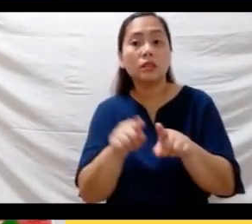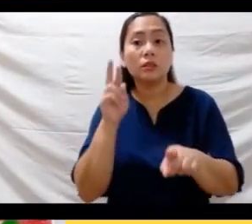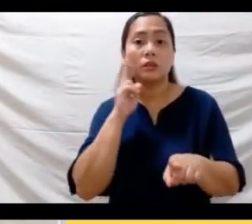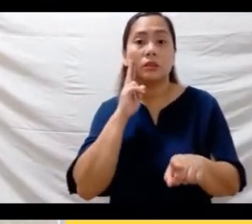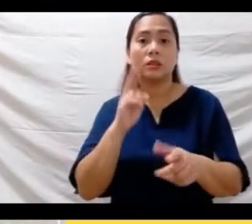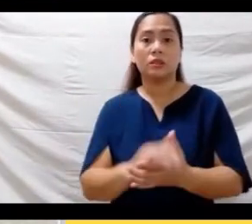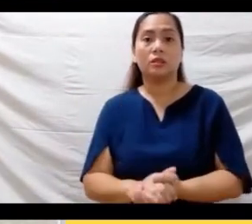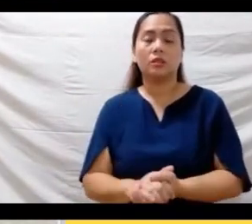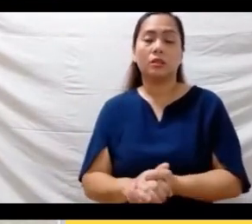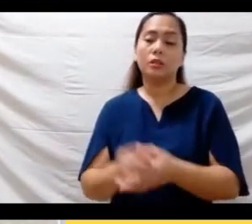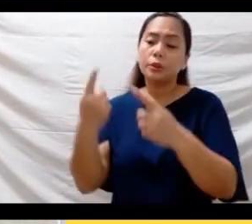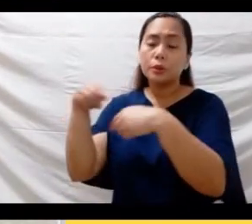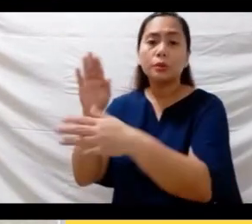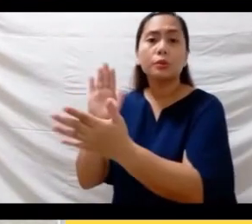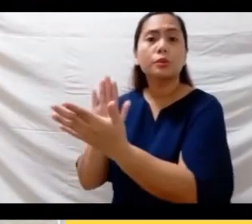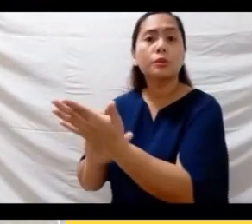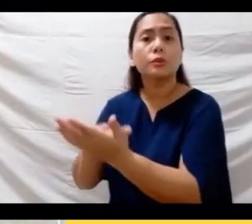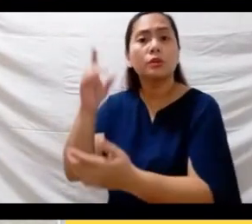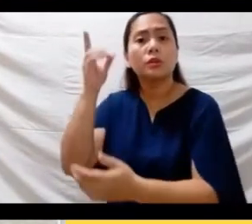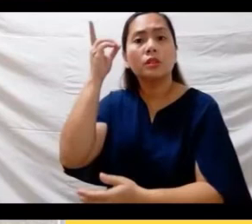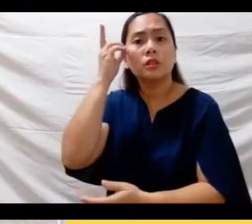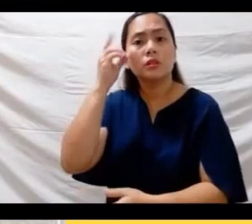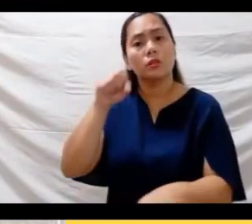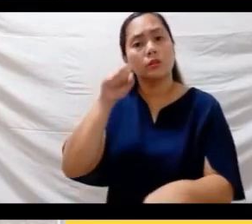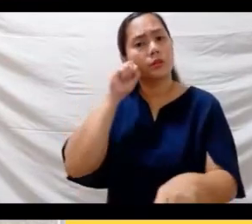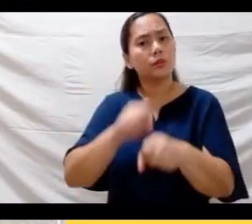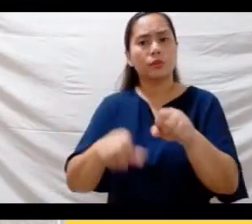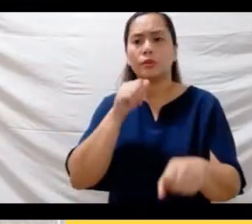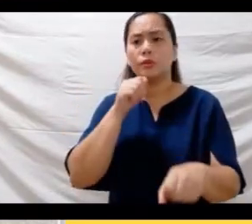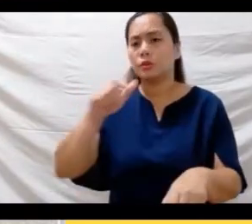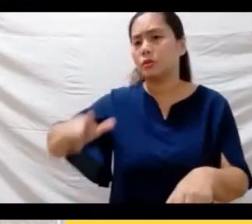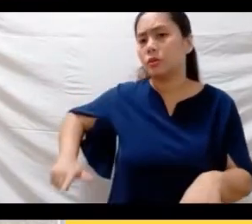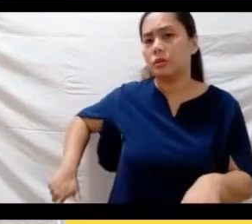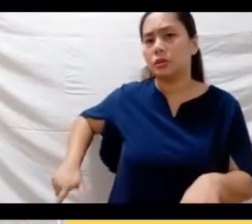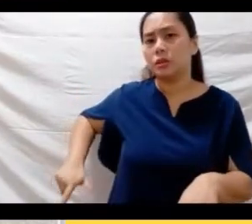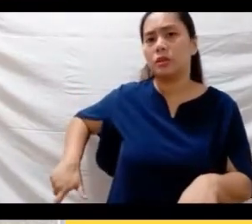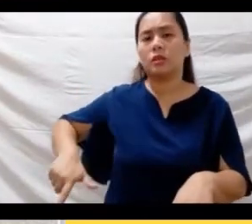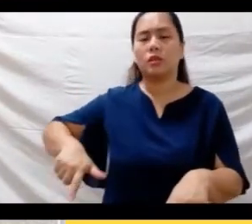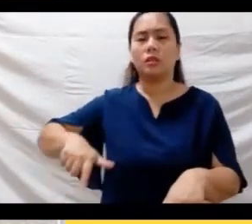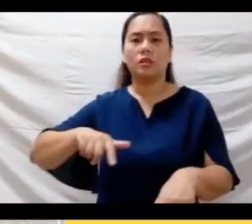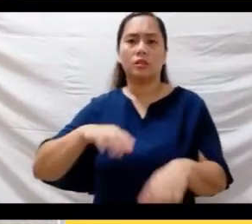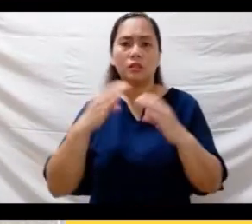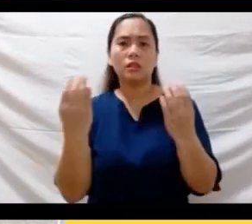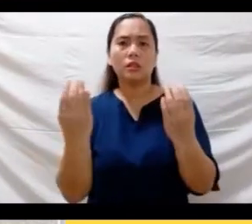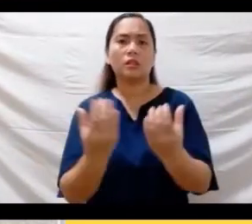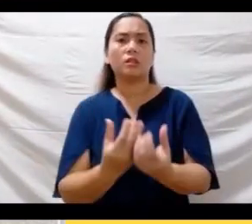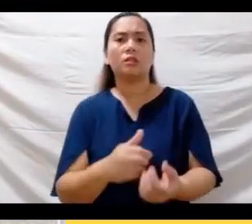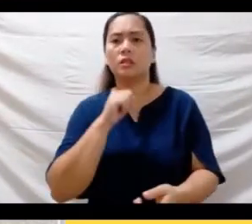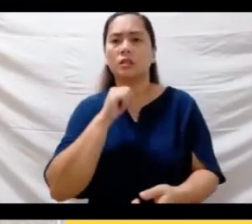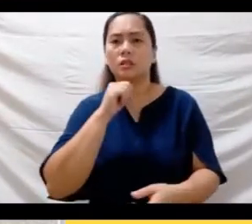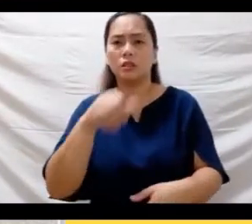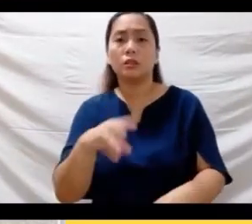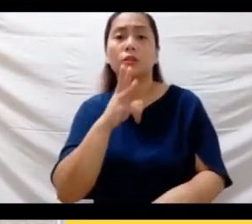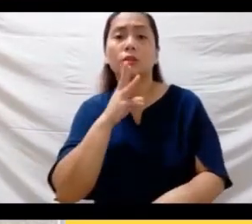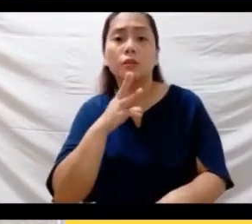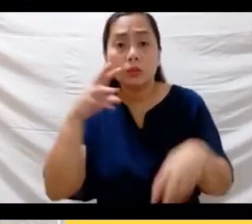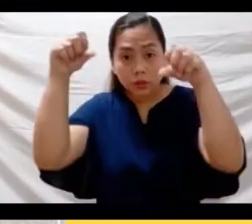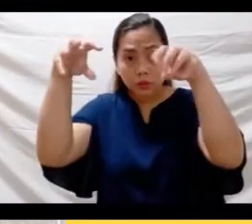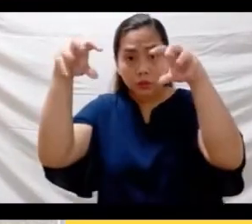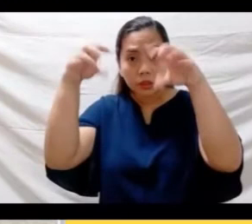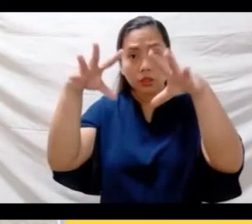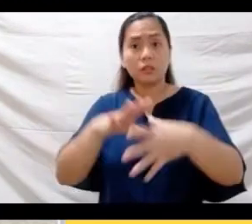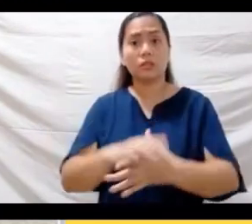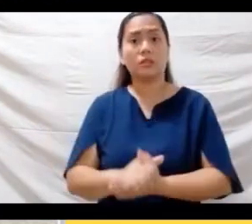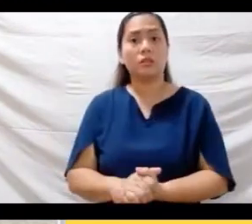Pumasok ka na, Dino, para hindi ka mahuli sa klase at huwag kang magbasa sa ulan. Paalala